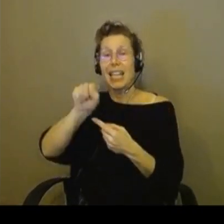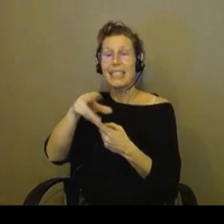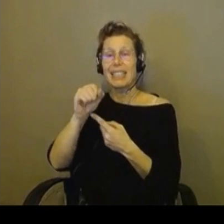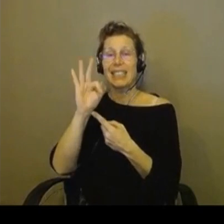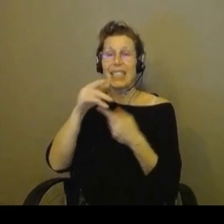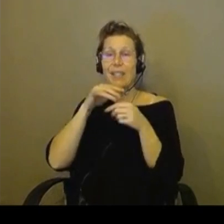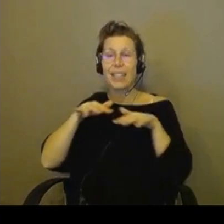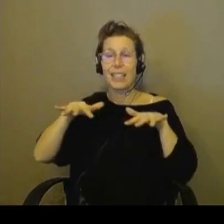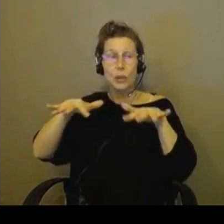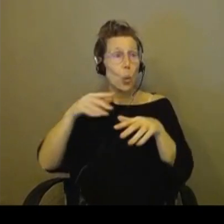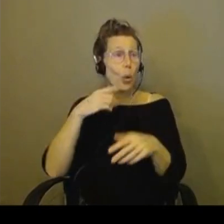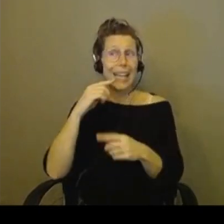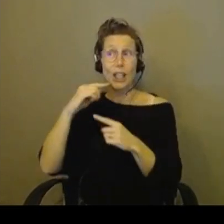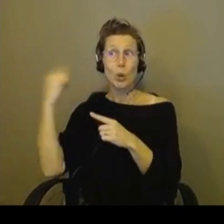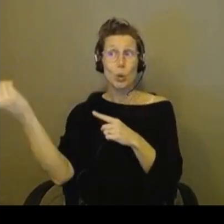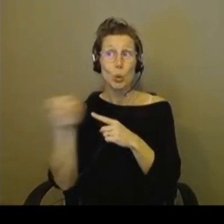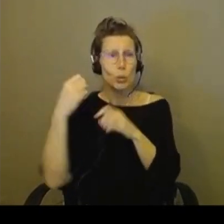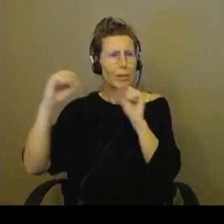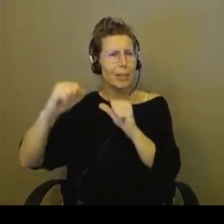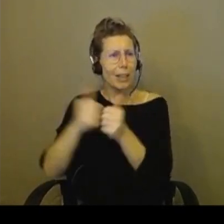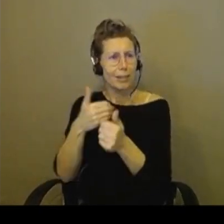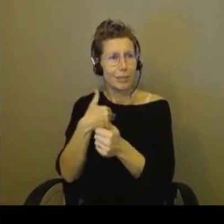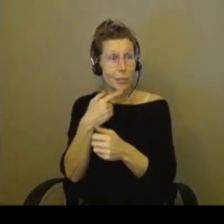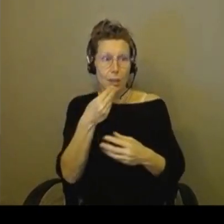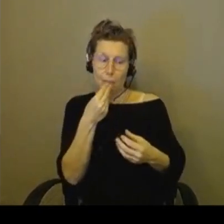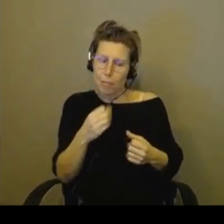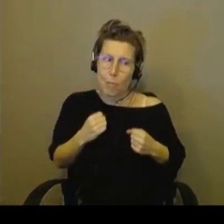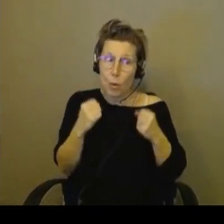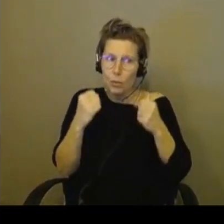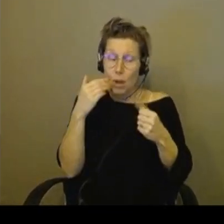courage pour ces Jeux qui s'annoncent, et bon jeu à vous. Merci beaucoup.